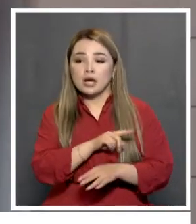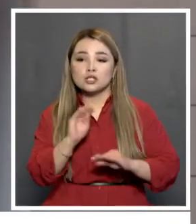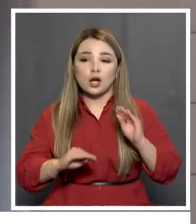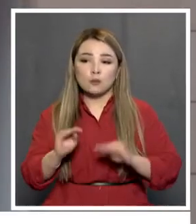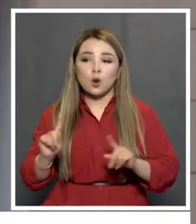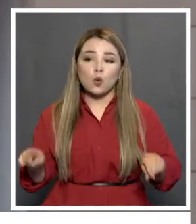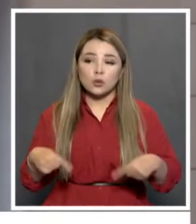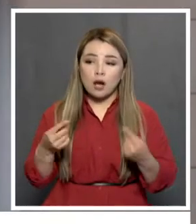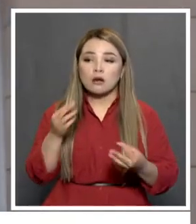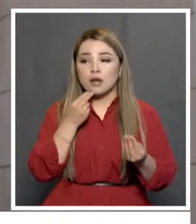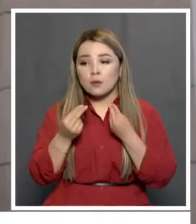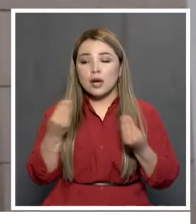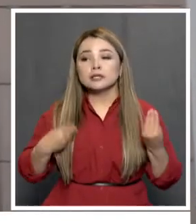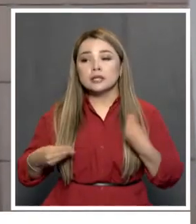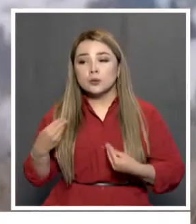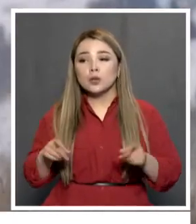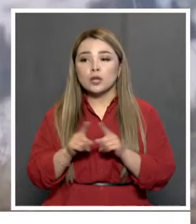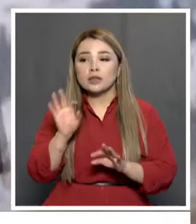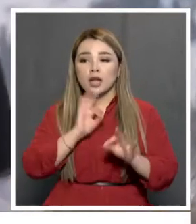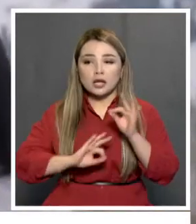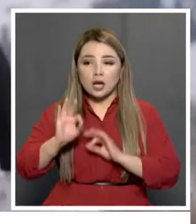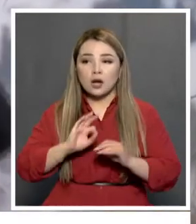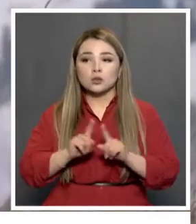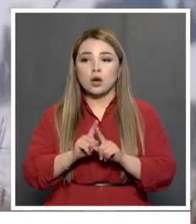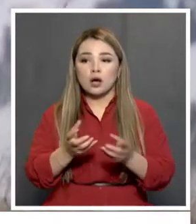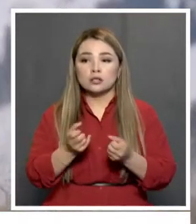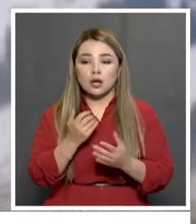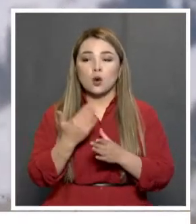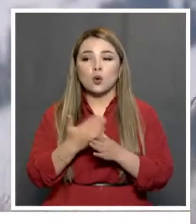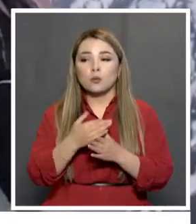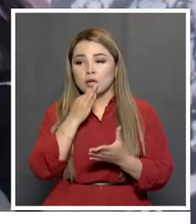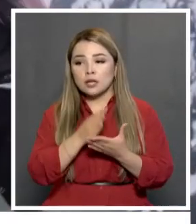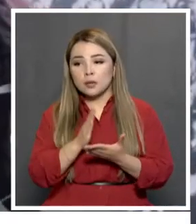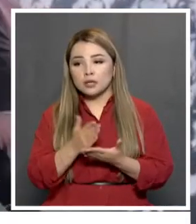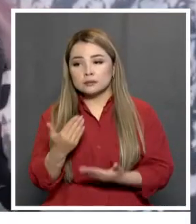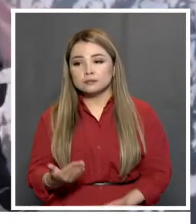оңалту құралдары, тамақ, киім-кешек пен дәрі-дәрмек алуға жәрдемдескен.